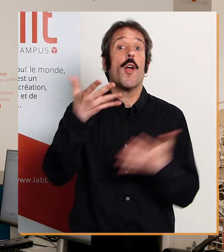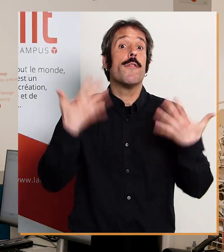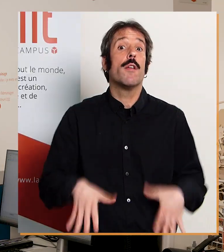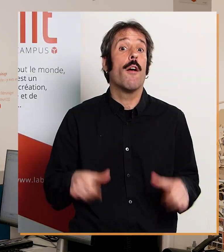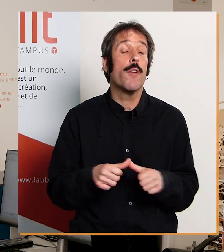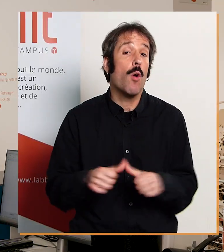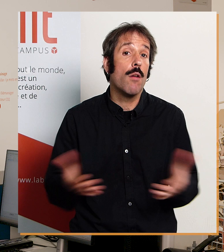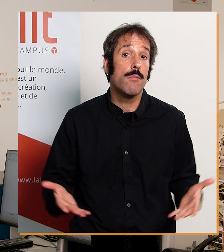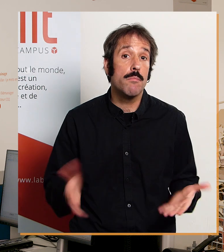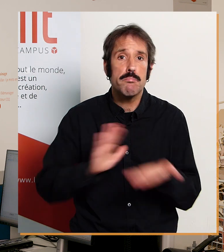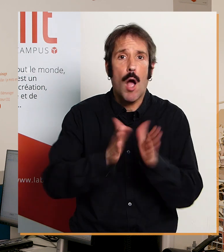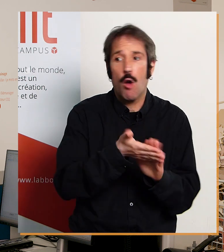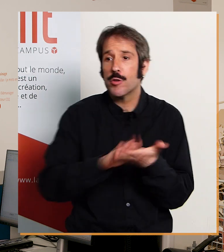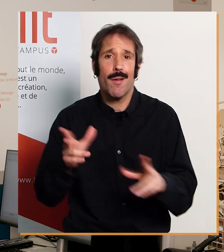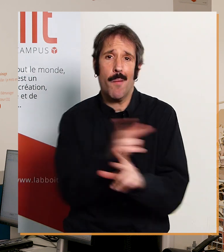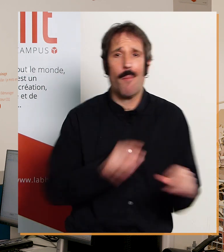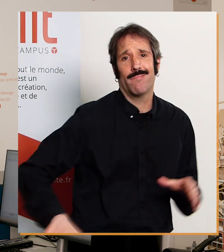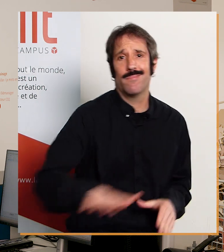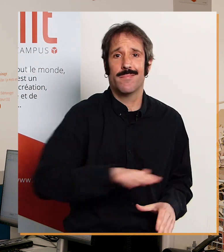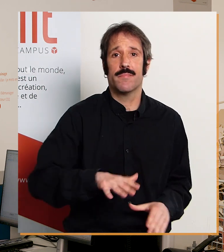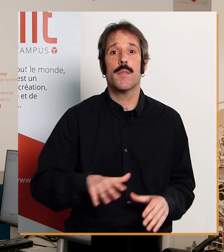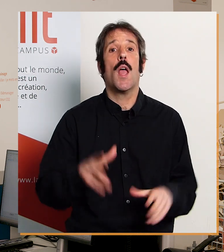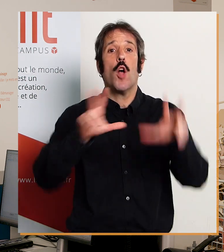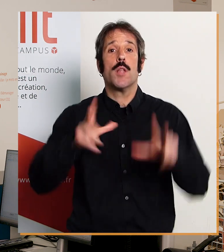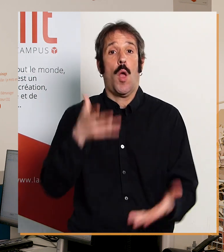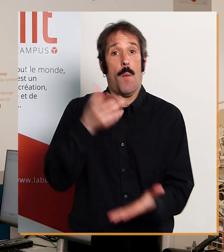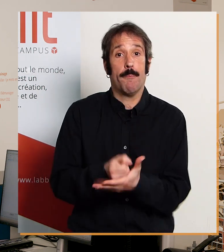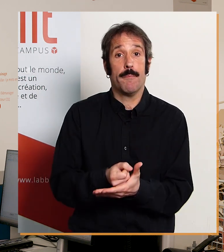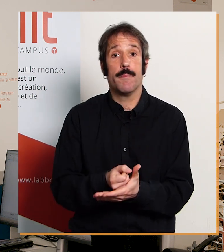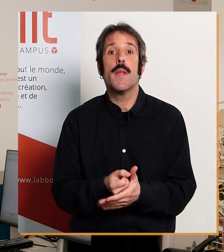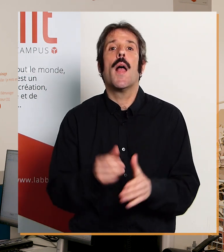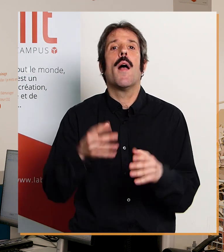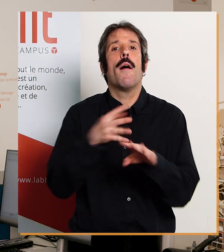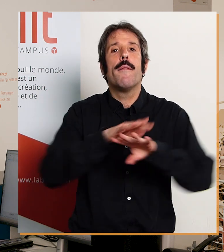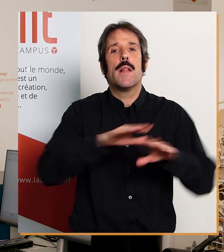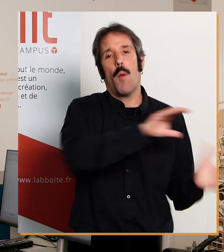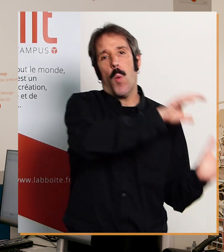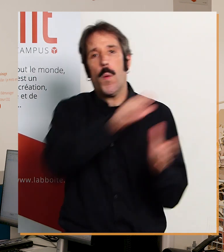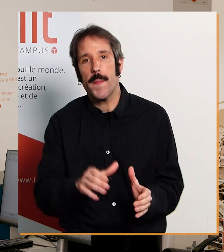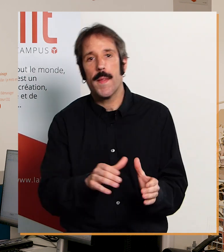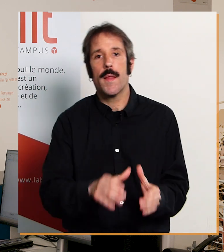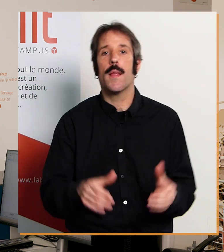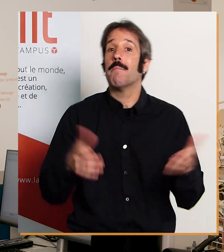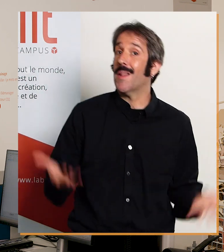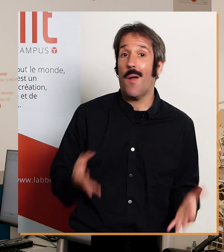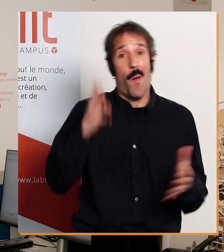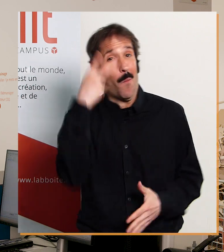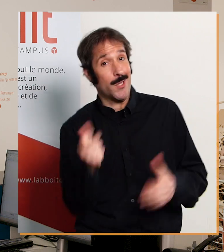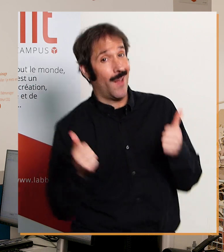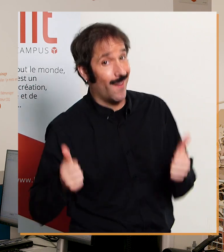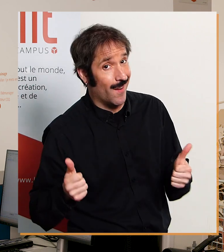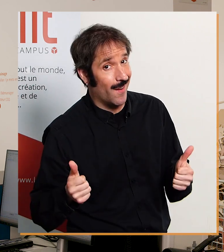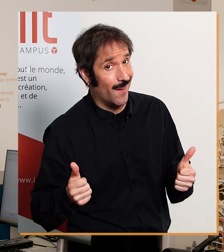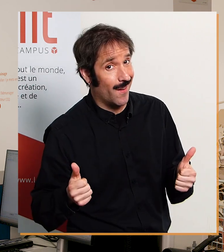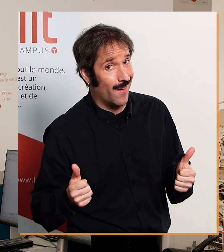Une fois votre projet terminé, il ne vous restera plus qu'à ranger vos espaces de travail, éteindre l'ordinateur, rentrer le filtre de la laser, et il ne me reste plus qu'à vous